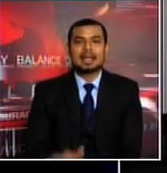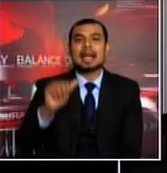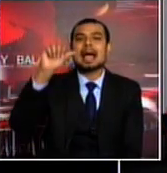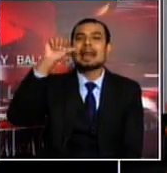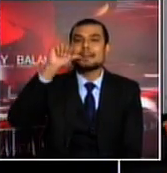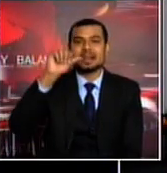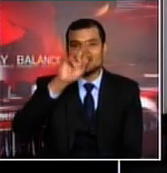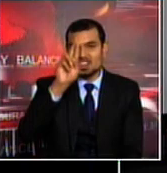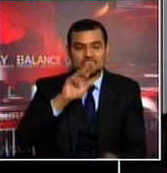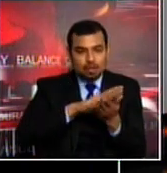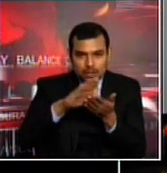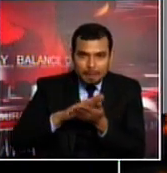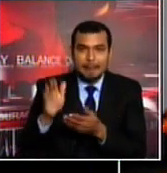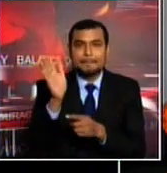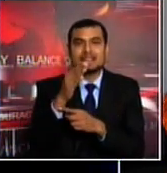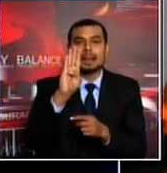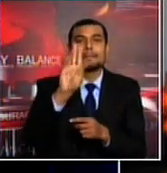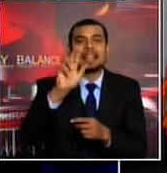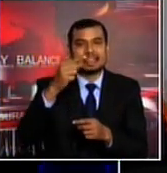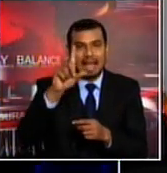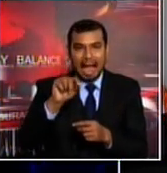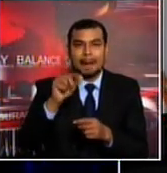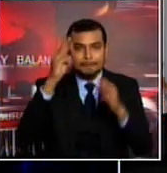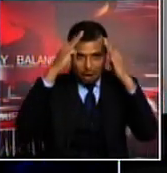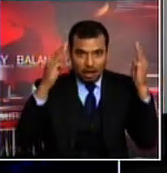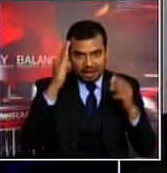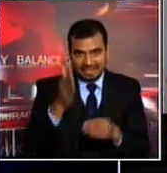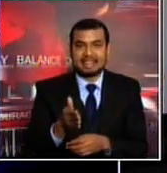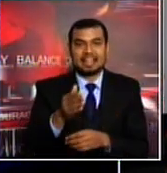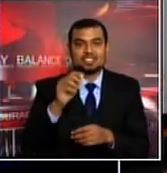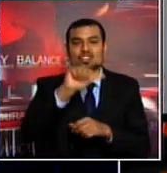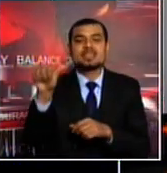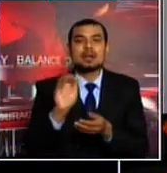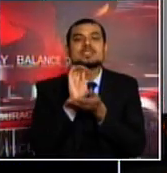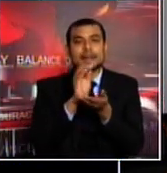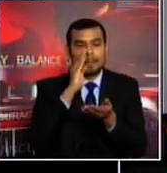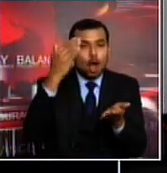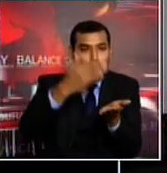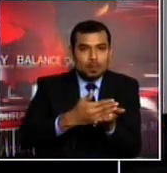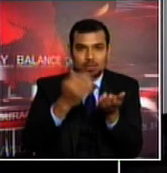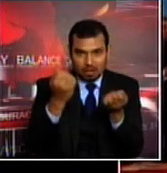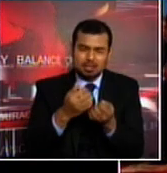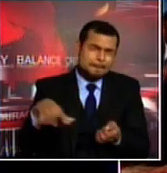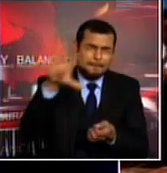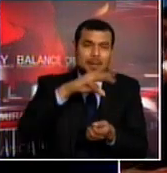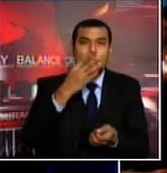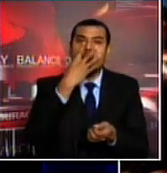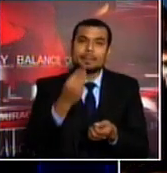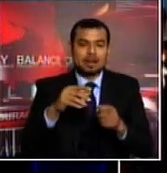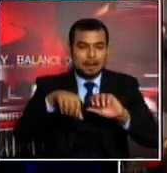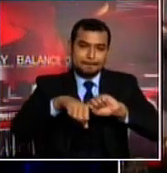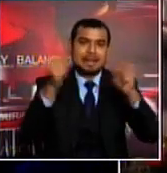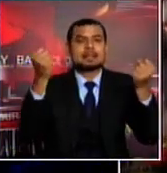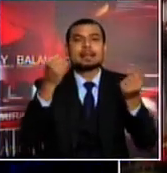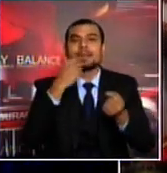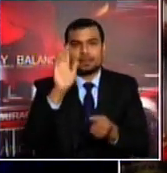खानेपानी तथा सरसफाई मन्त्री बिना मगरले जनताको सेवामा अवरोध पुर्याउने हरेक अप्ठ्यारोलाई तोडिने बताउनु